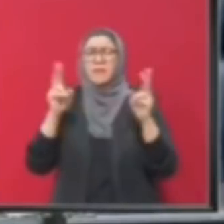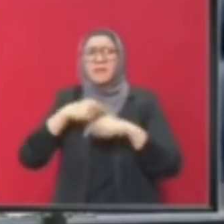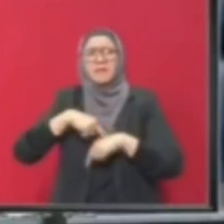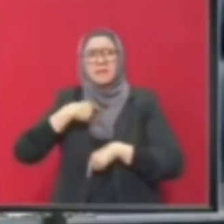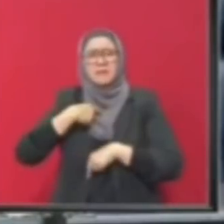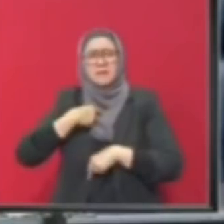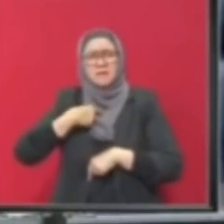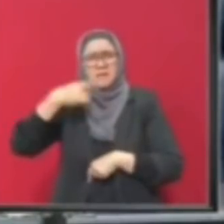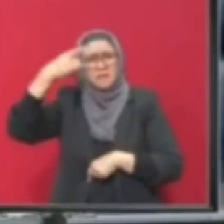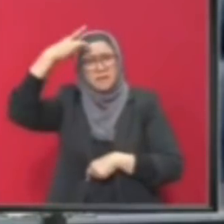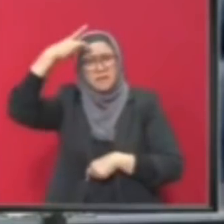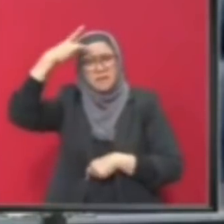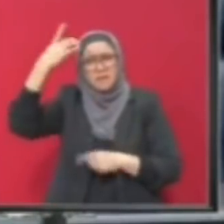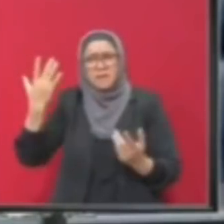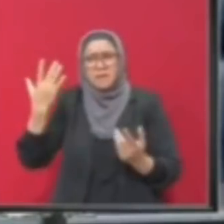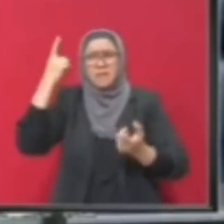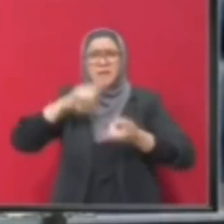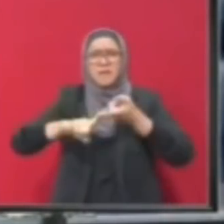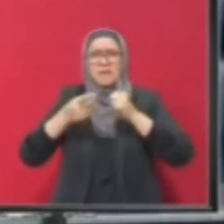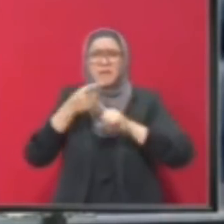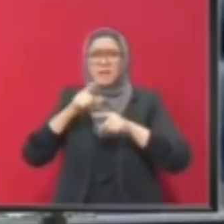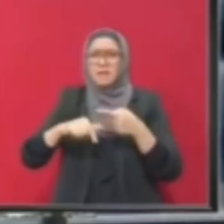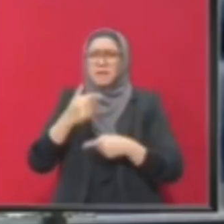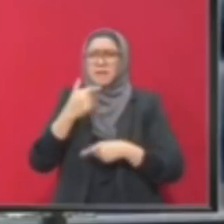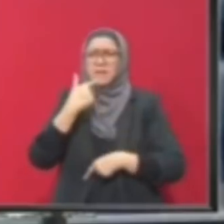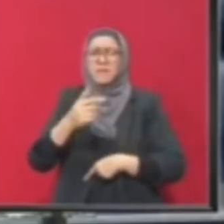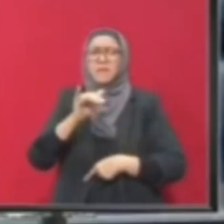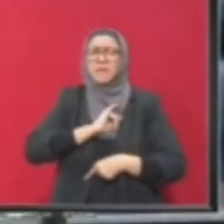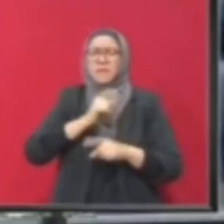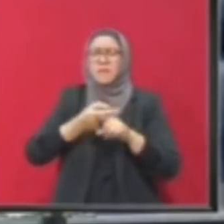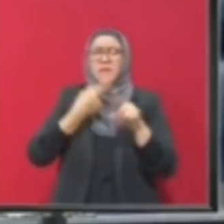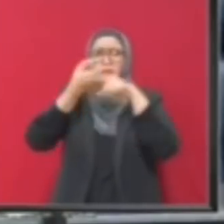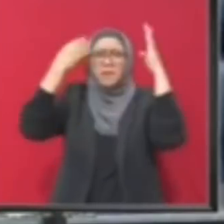hairan. Rakan lama saya daripada Pekan